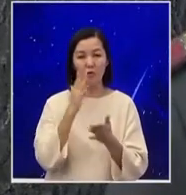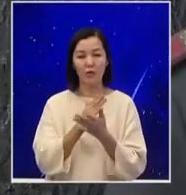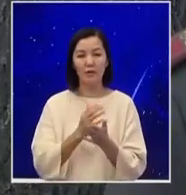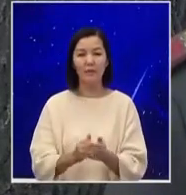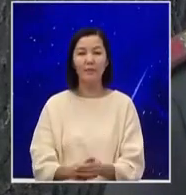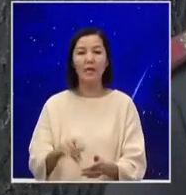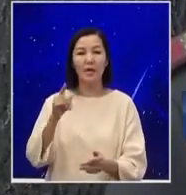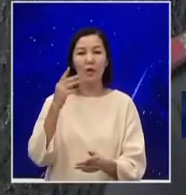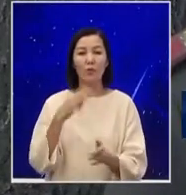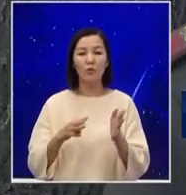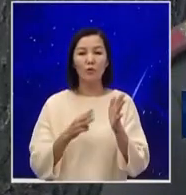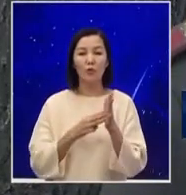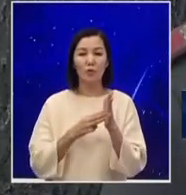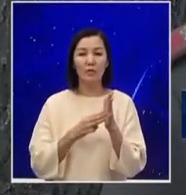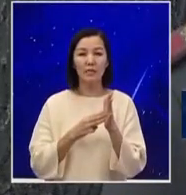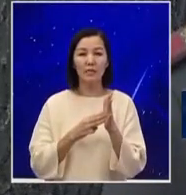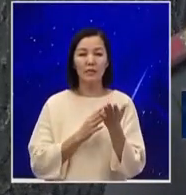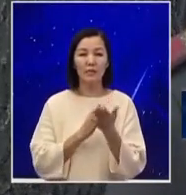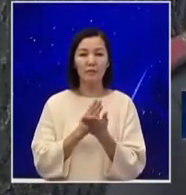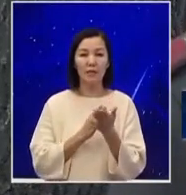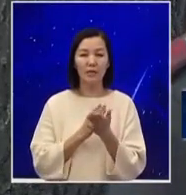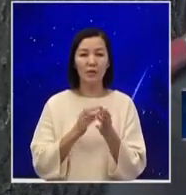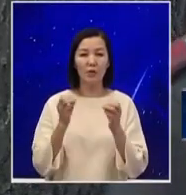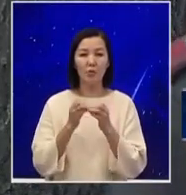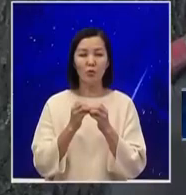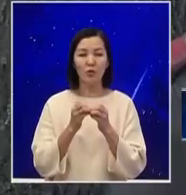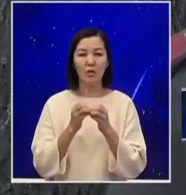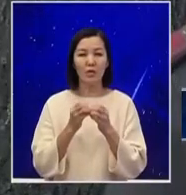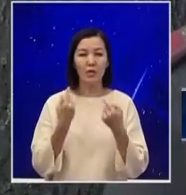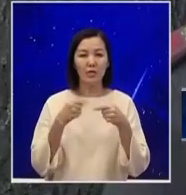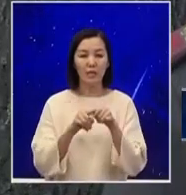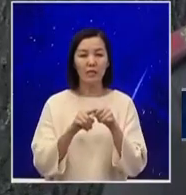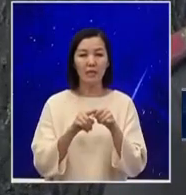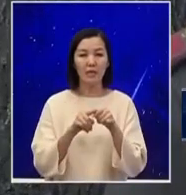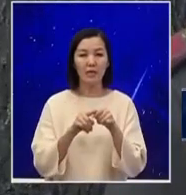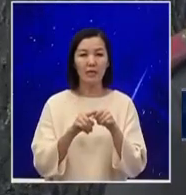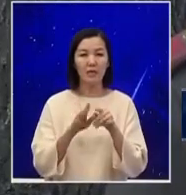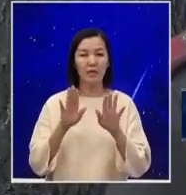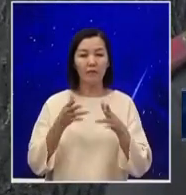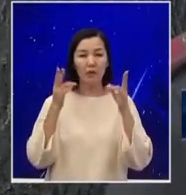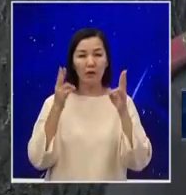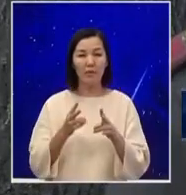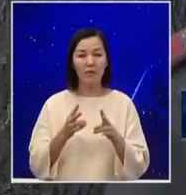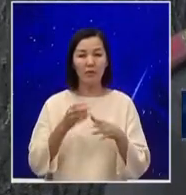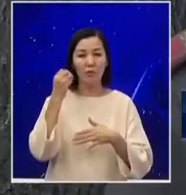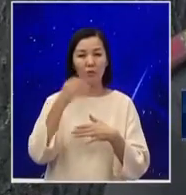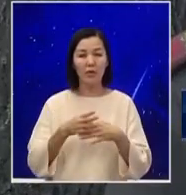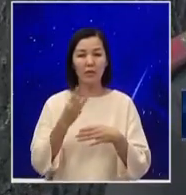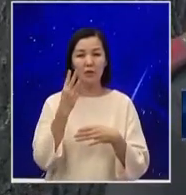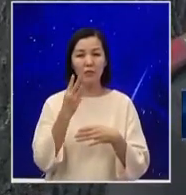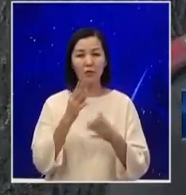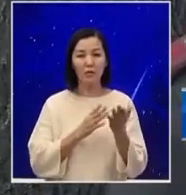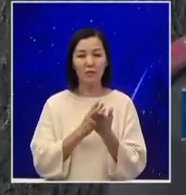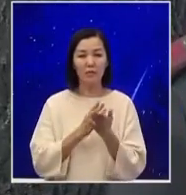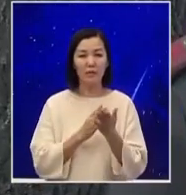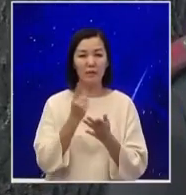департаментінен 39 қызметкер және 10 бірлік техника. Апаттар қызметі орталығынан 3 қызметкер